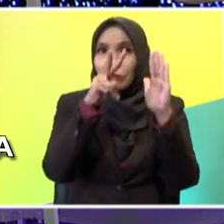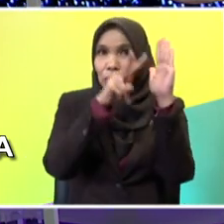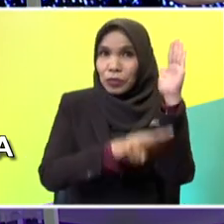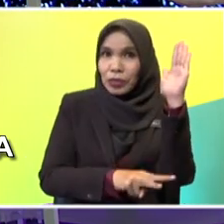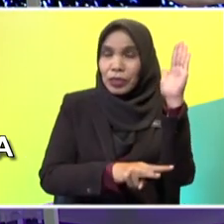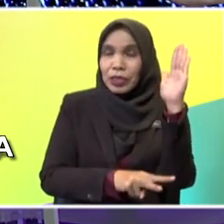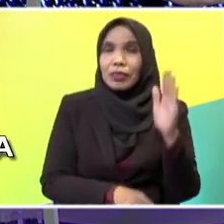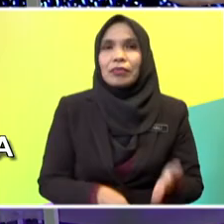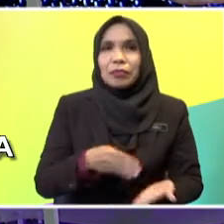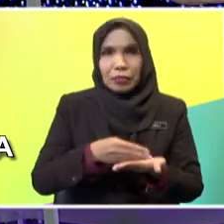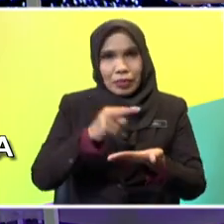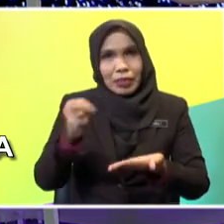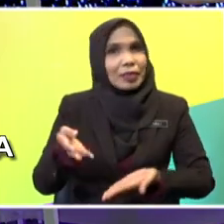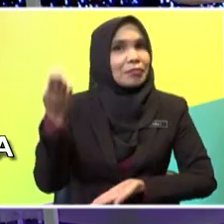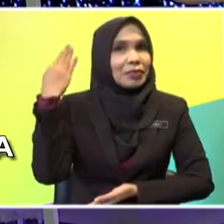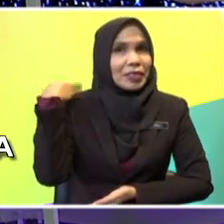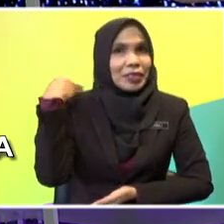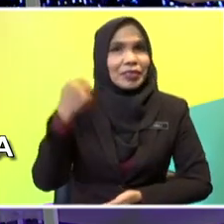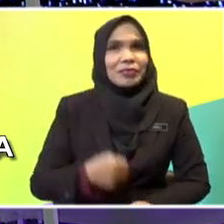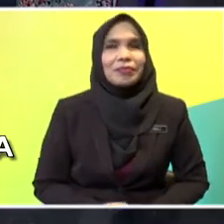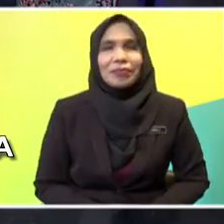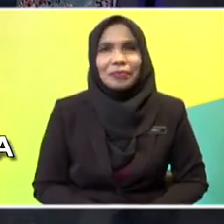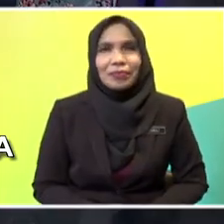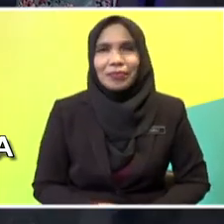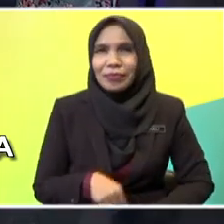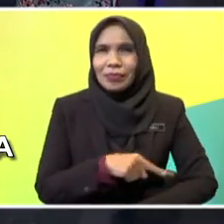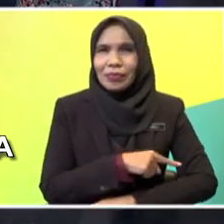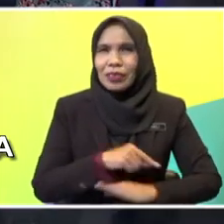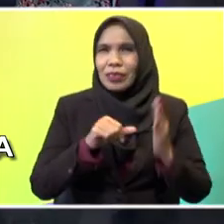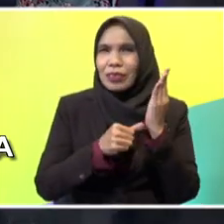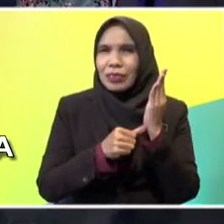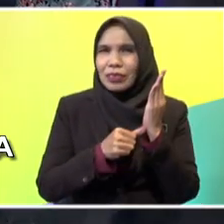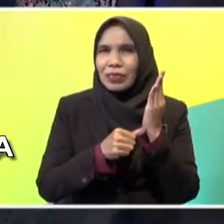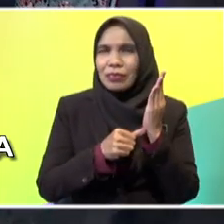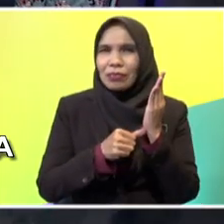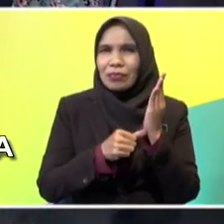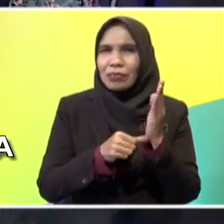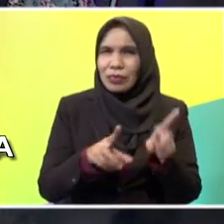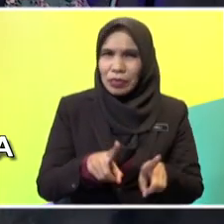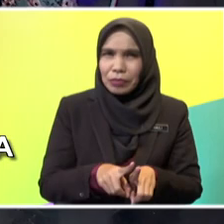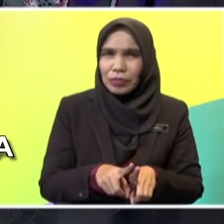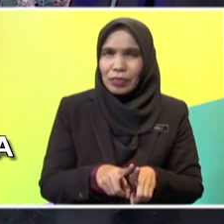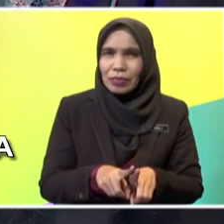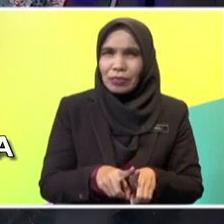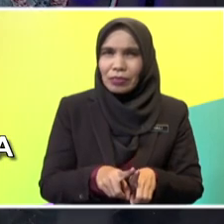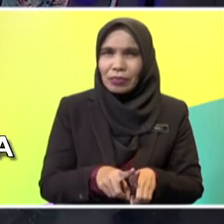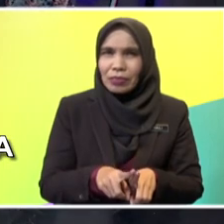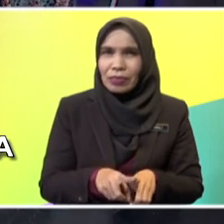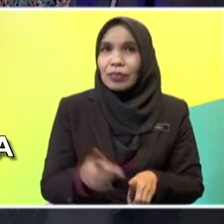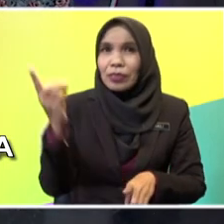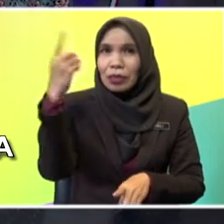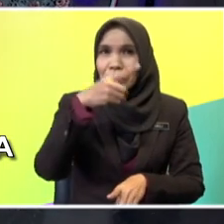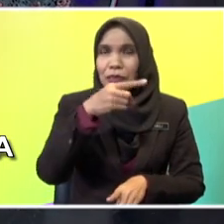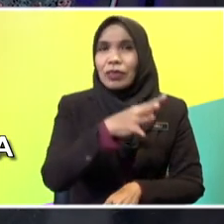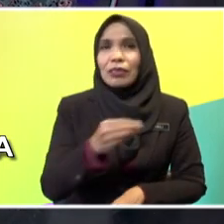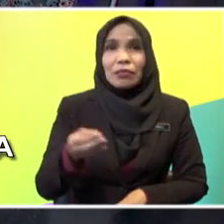dulu. Okey, adakah garisan asas ni sama cikgu seperti garisan untuk pola depan? Ya, sama. Ni untuk